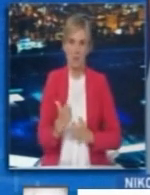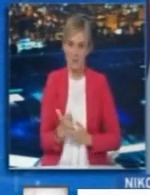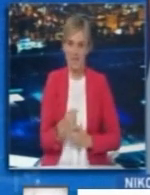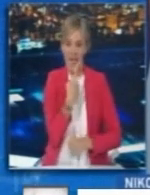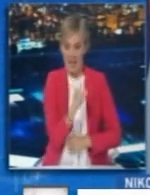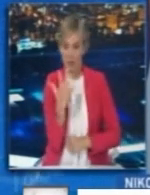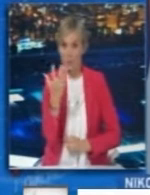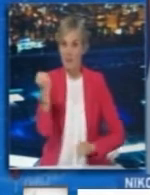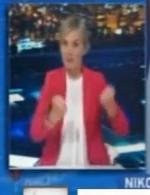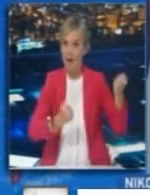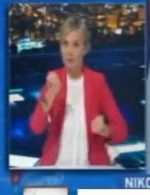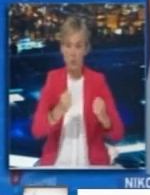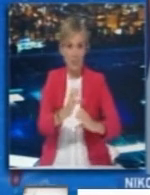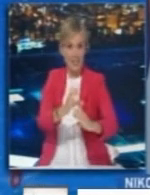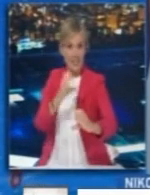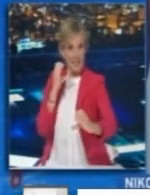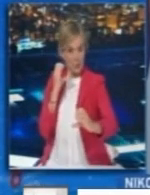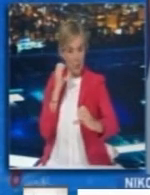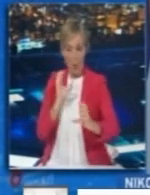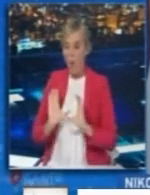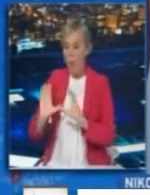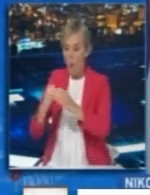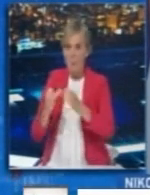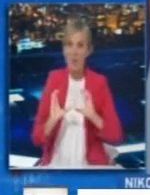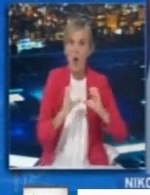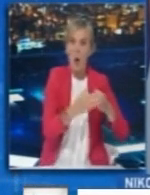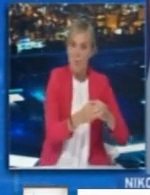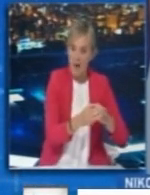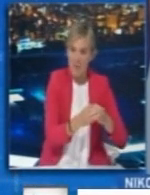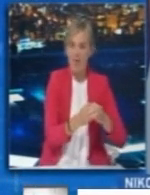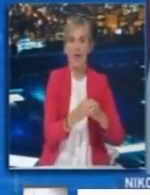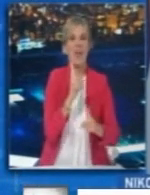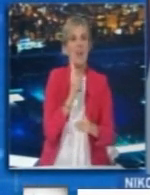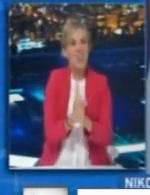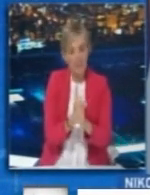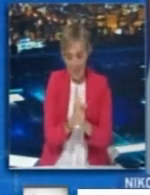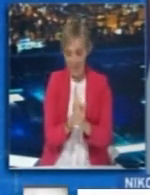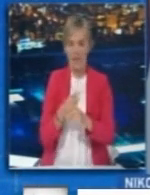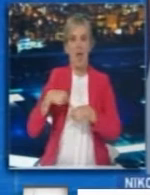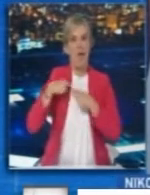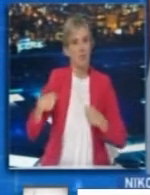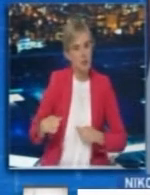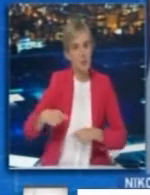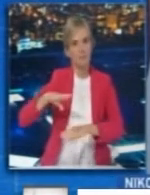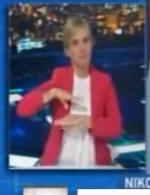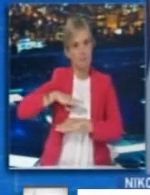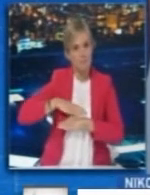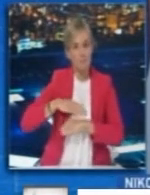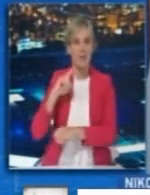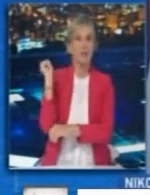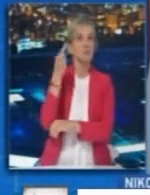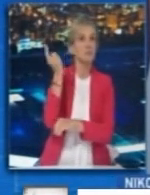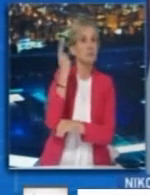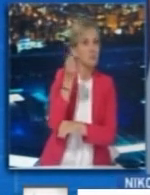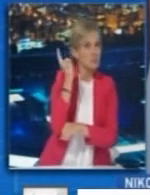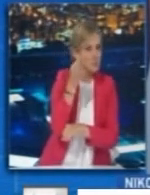οχήματα, η ομάδα Ίκαρος του πυροσβεστικού σώματος με μη στελεχωμένα αεροσκάφη για εναέρια επιτήρηση, ενώ για την πυρόσβεση από αέρος